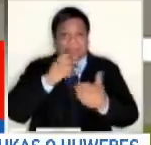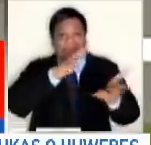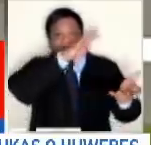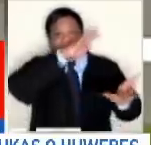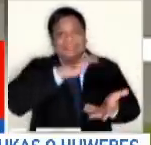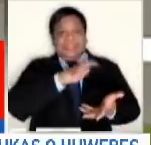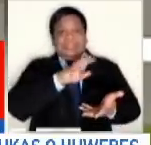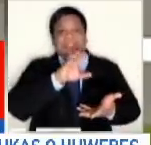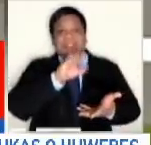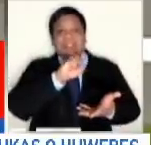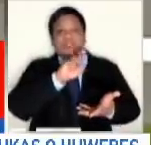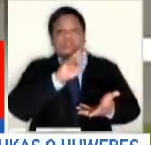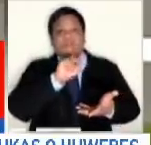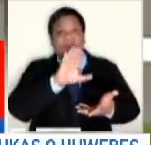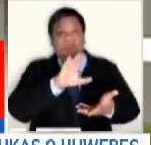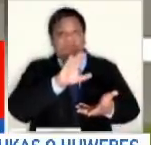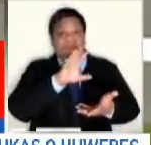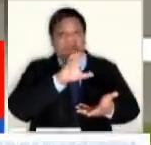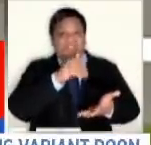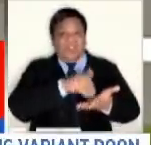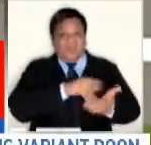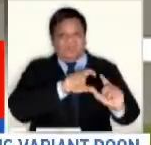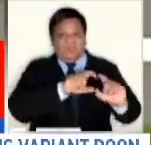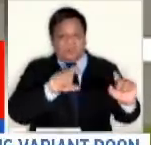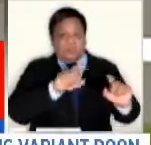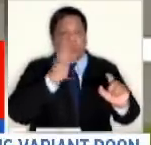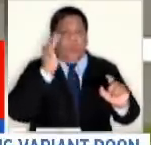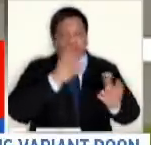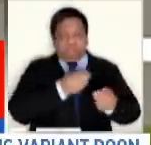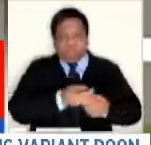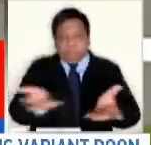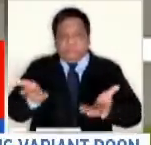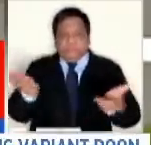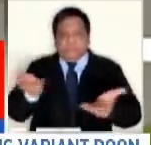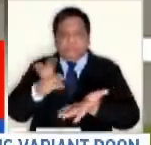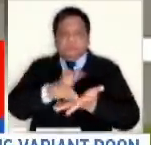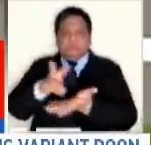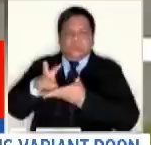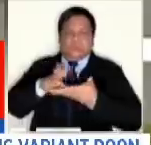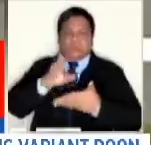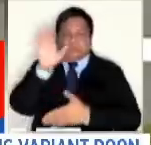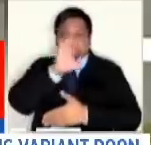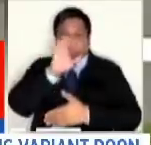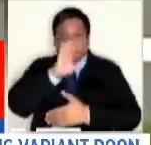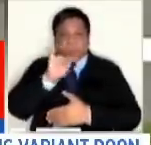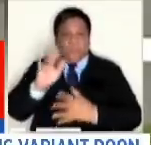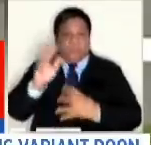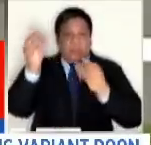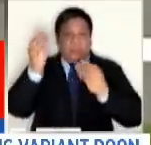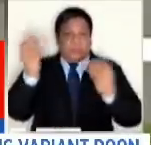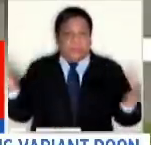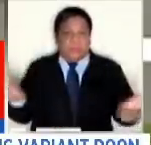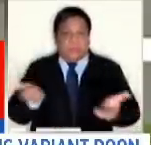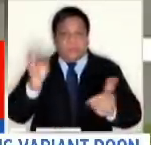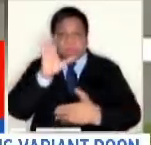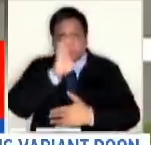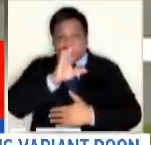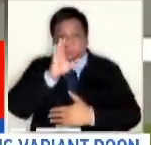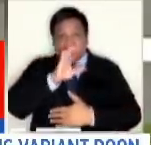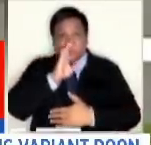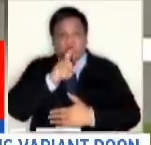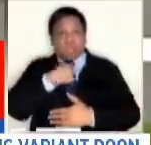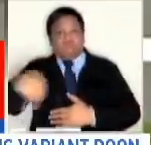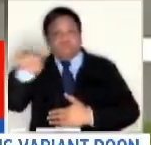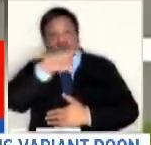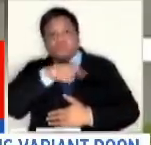bansa na bakuna mula China noong nakaraang linggo. At yan ang latest mula dito sa Cebu, Igan. Samantala, sa makapuso natin sa